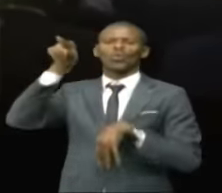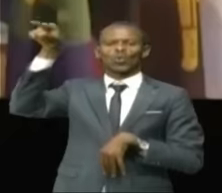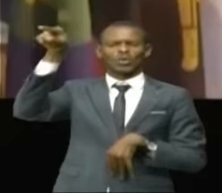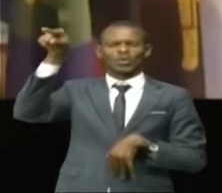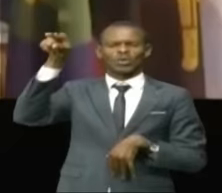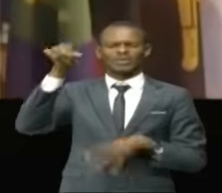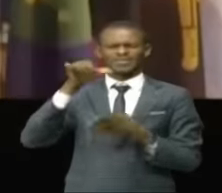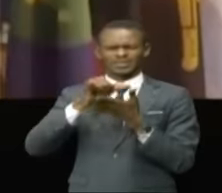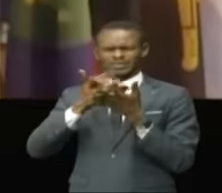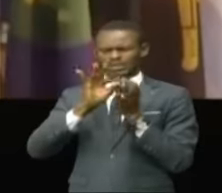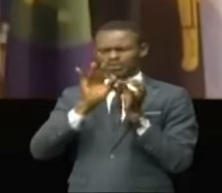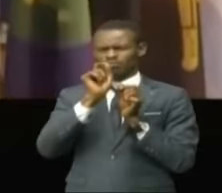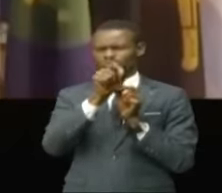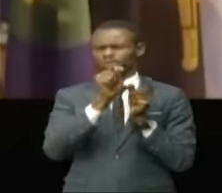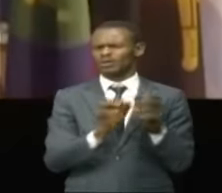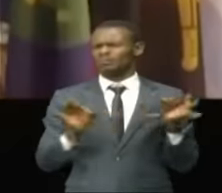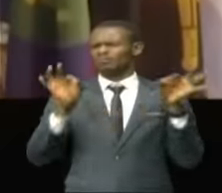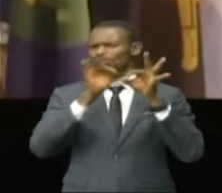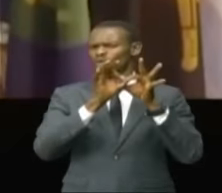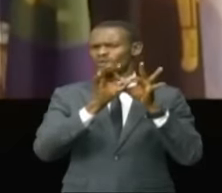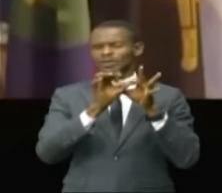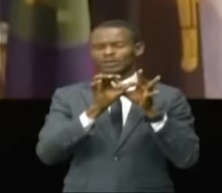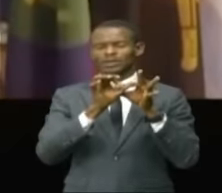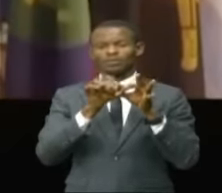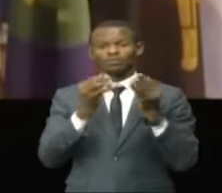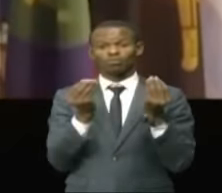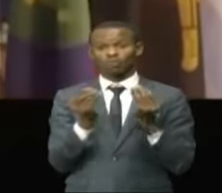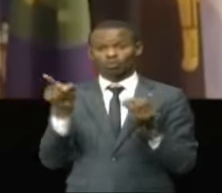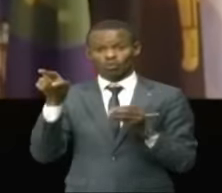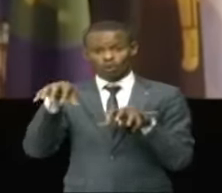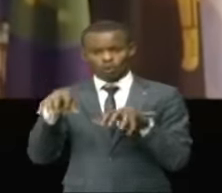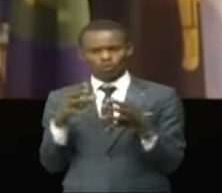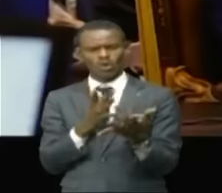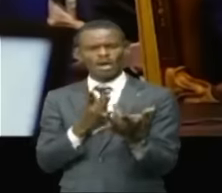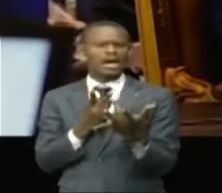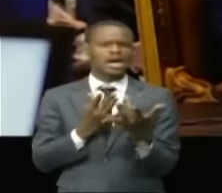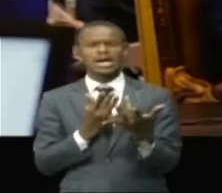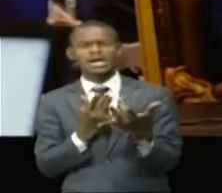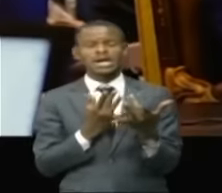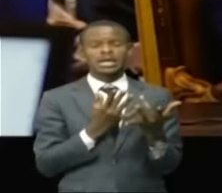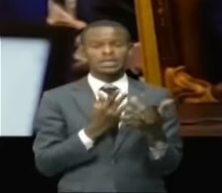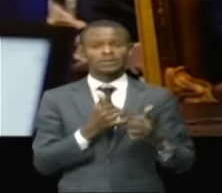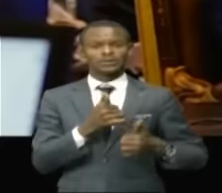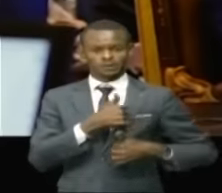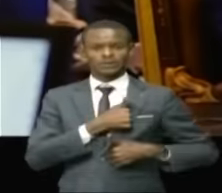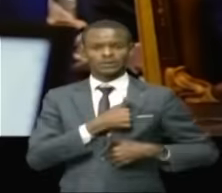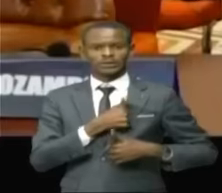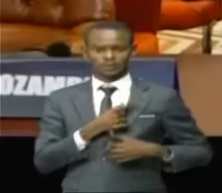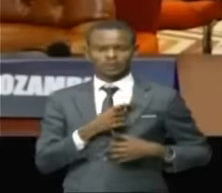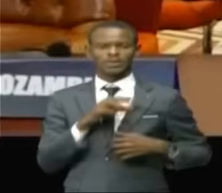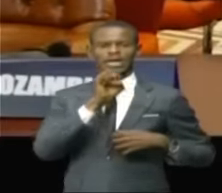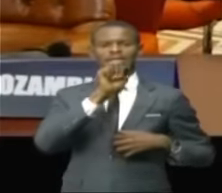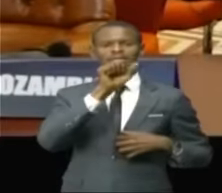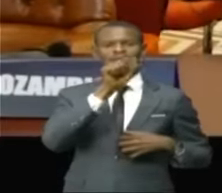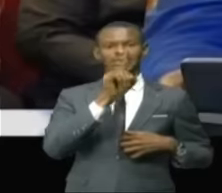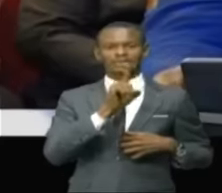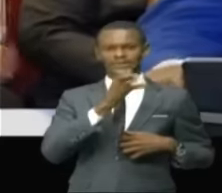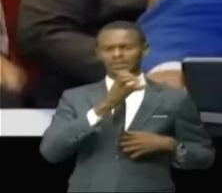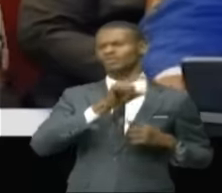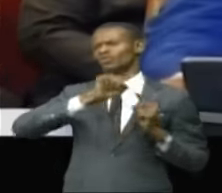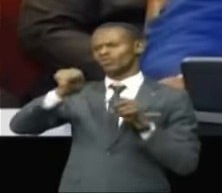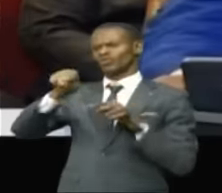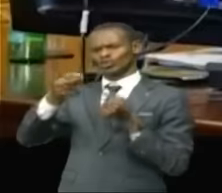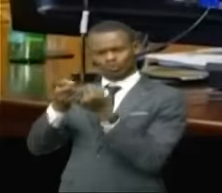RDC qui attend le déploiement des troupes de la SADC au moment où les forces de la communauté d'Afrique de l'Est